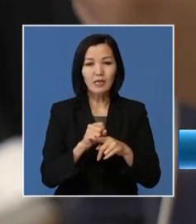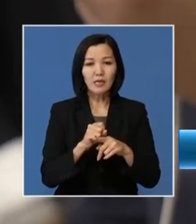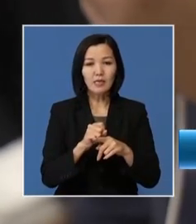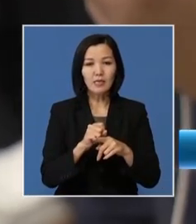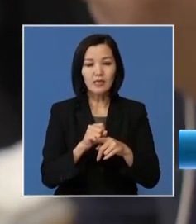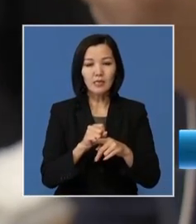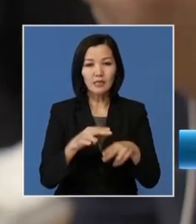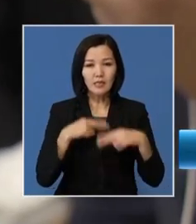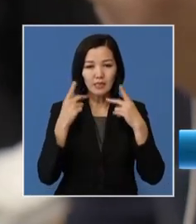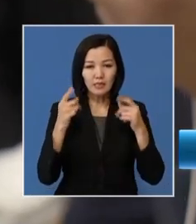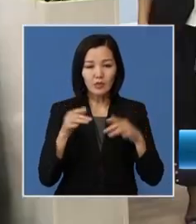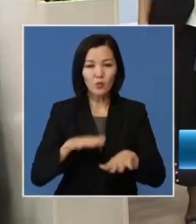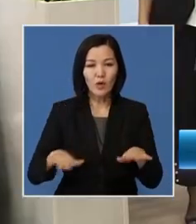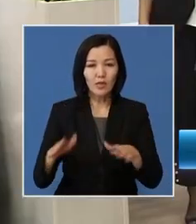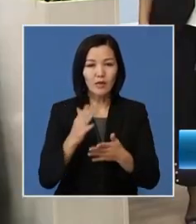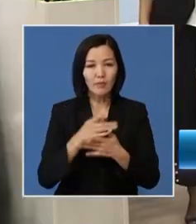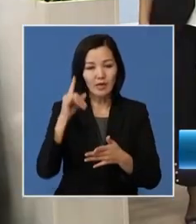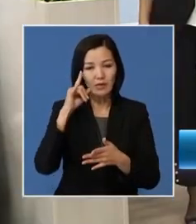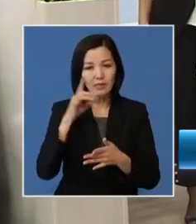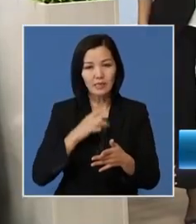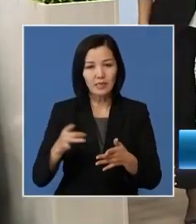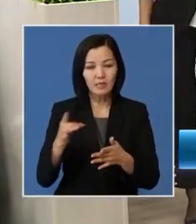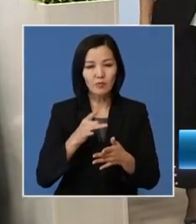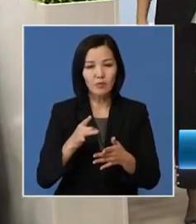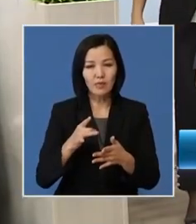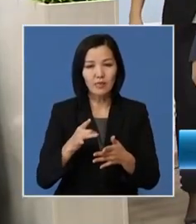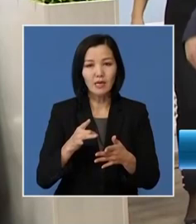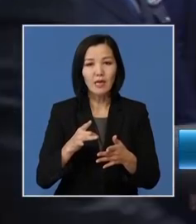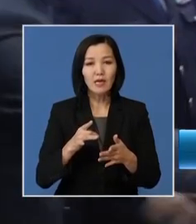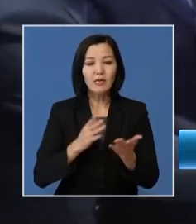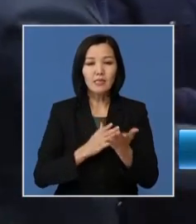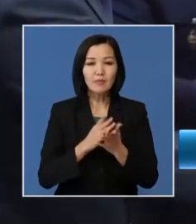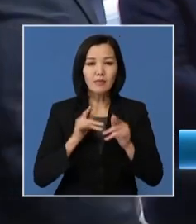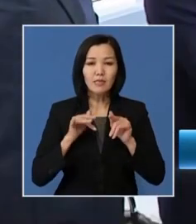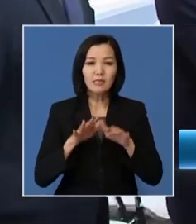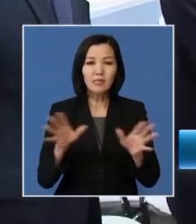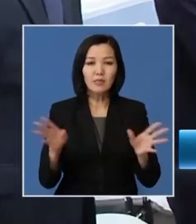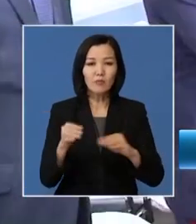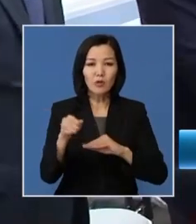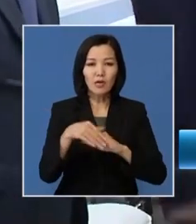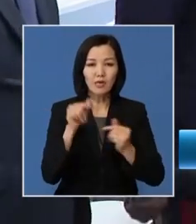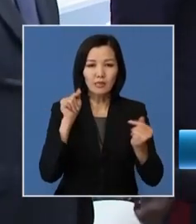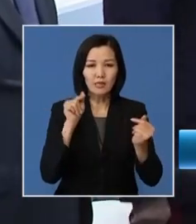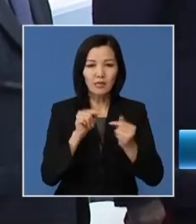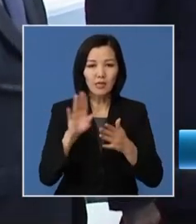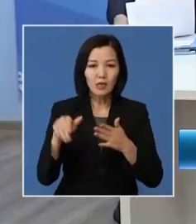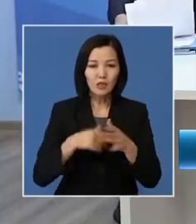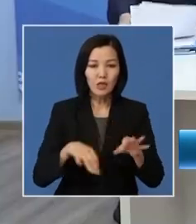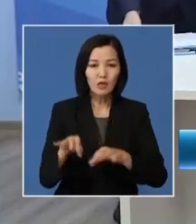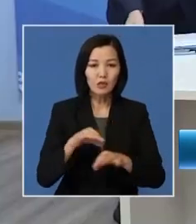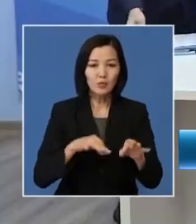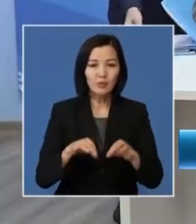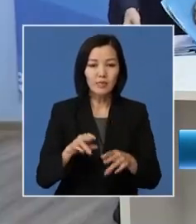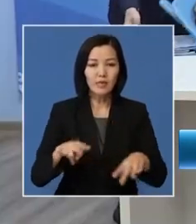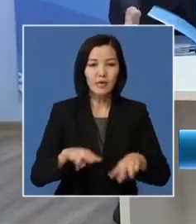ескерту алаңы. Қазақстан Республикасы мемлекеттік қызмет істері және сыбайлас жемқорлыққа қарсы іс-қимыл агенттігінің жаңа жобасы